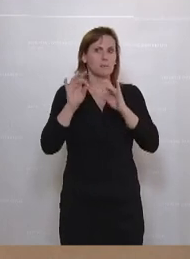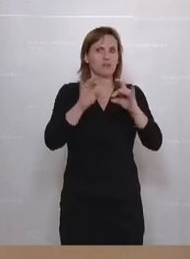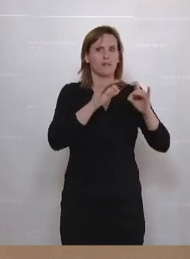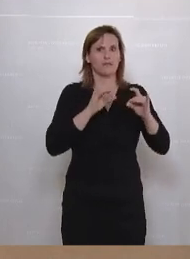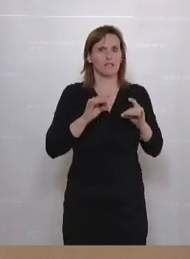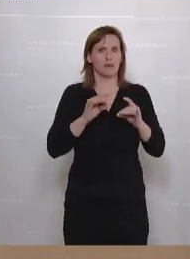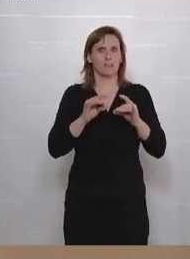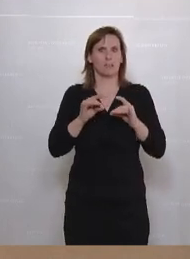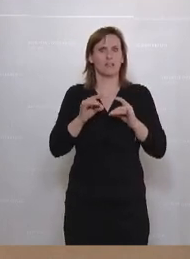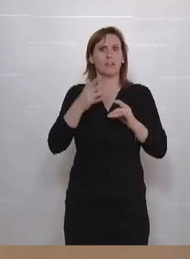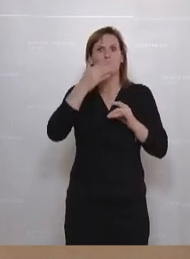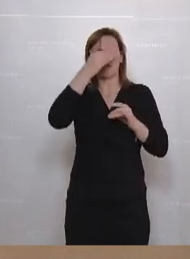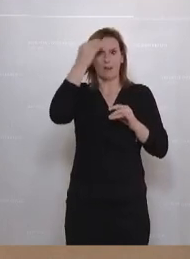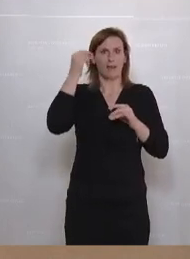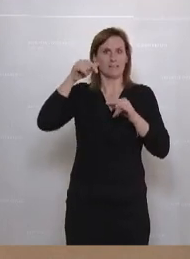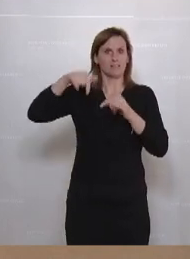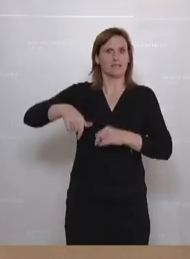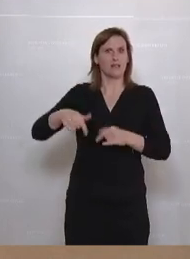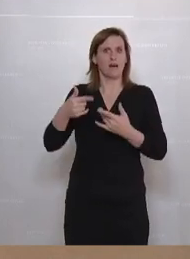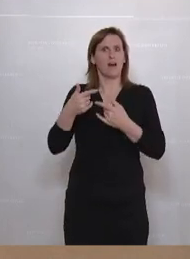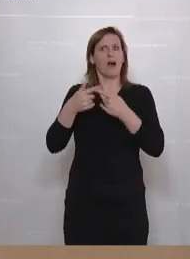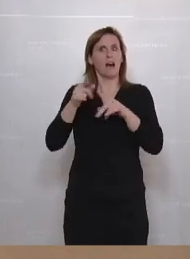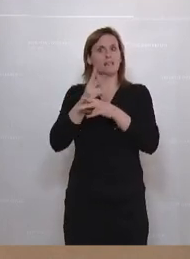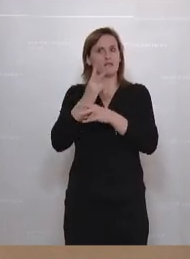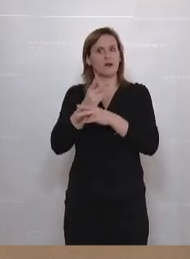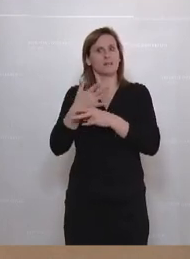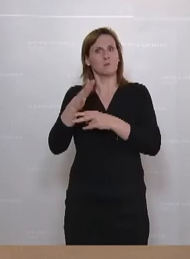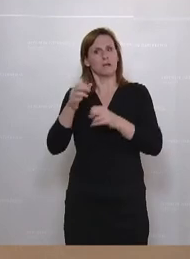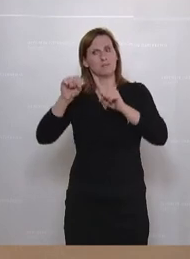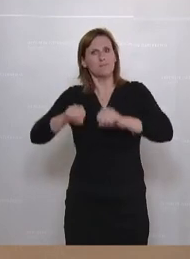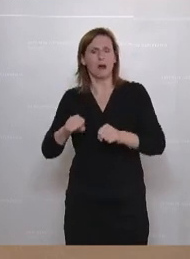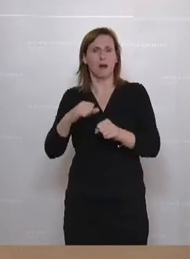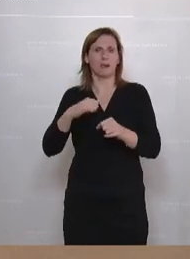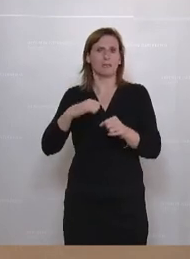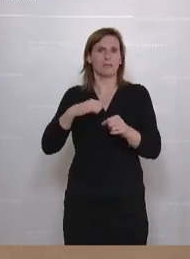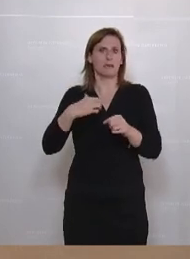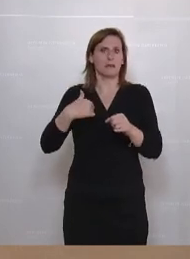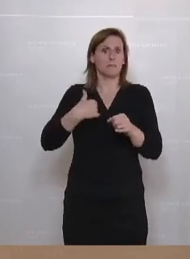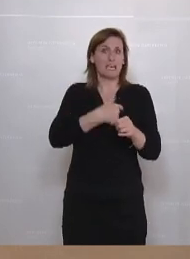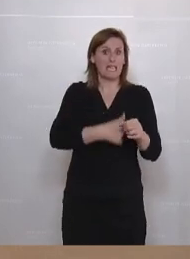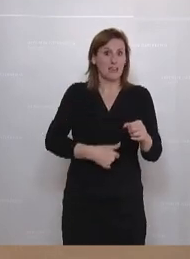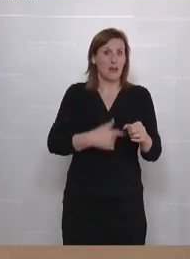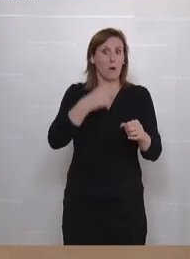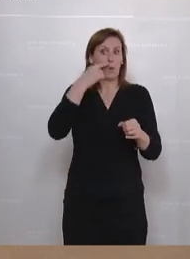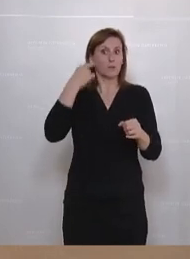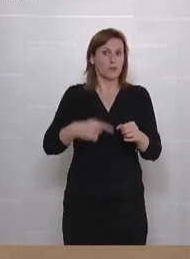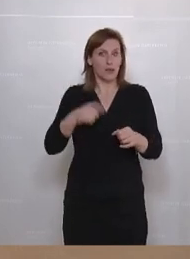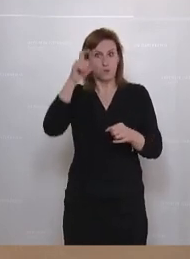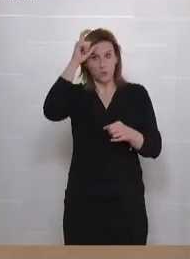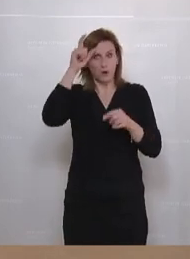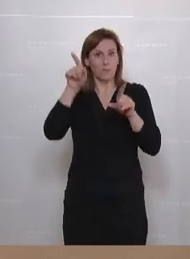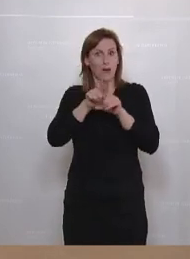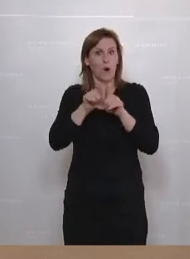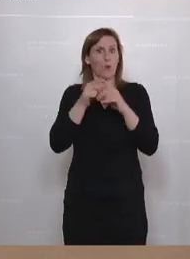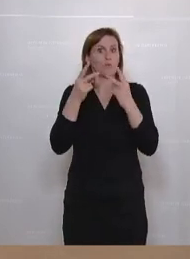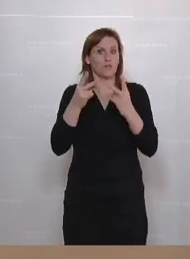vergisst, dann werden natürlich andere Staaten stärker auftreten. China, Russland, die Türkei. Aber ganz offen, wir müssen auch die Kirche im Dorf